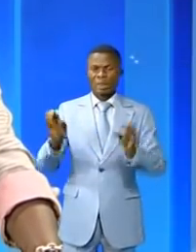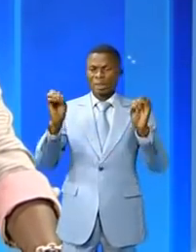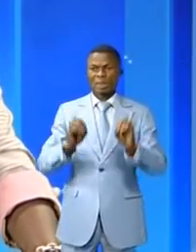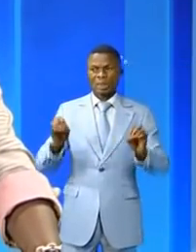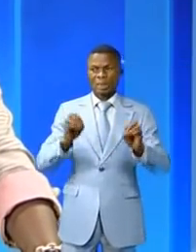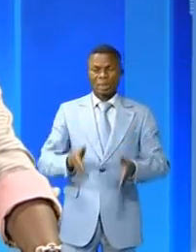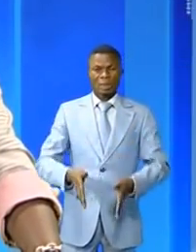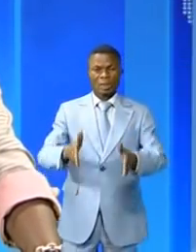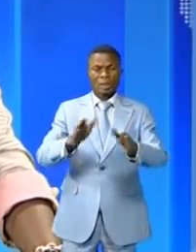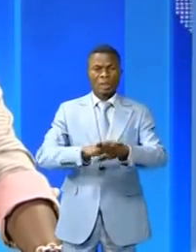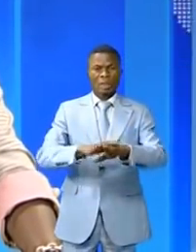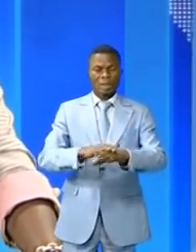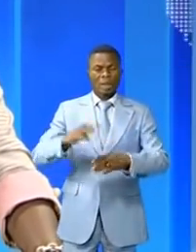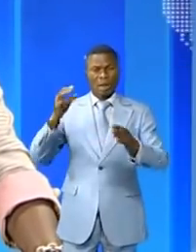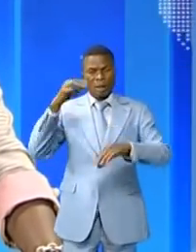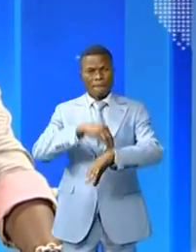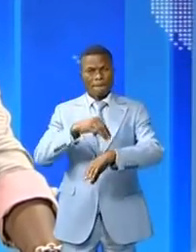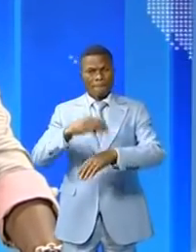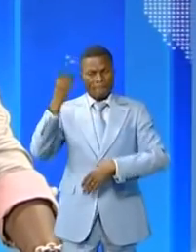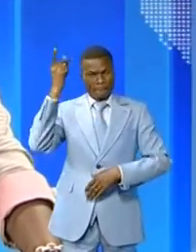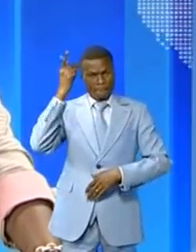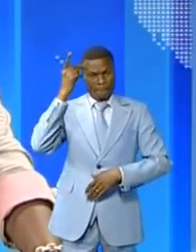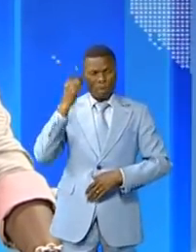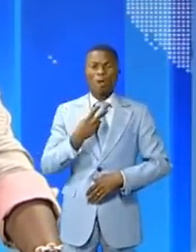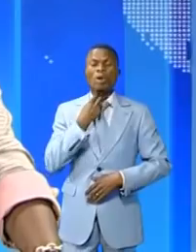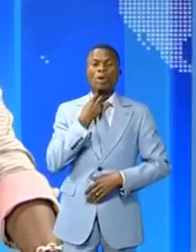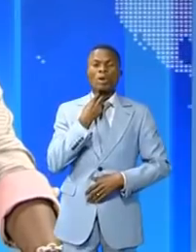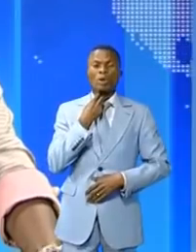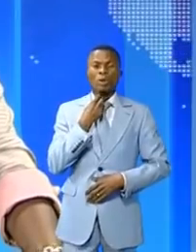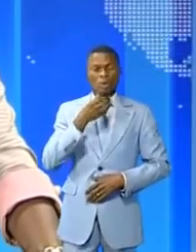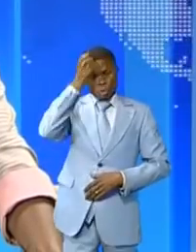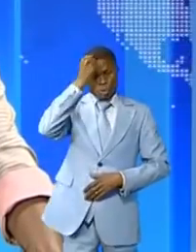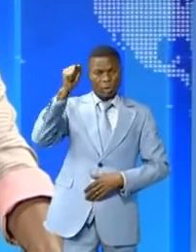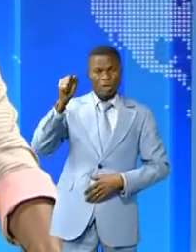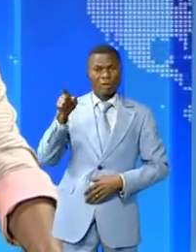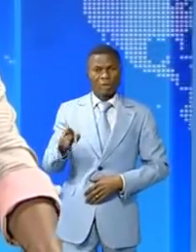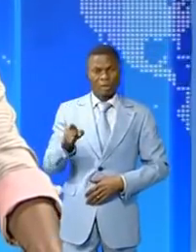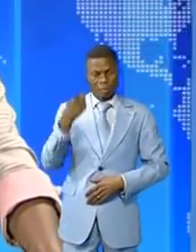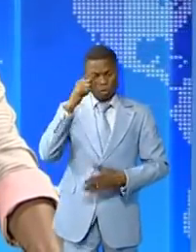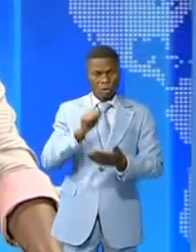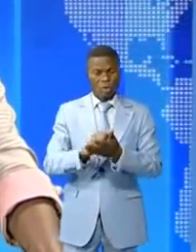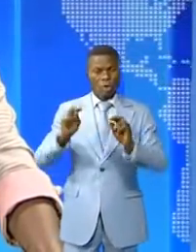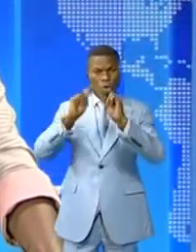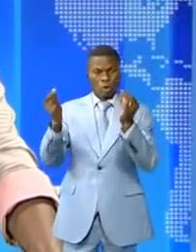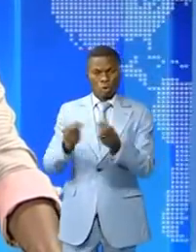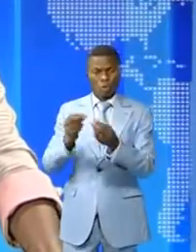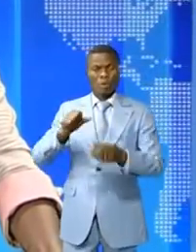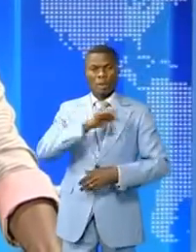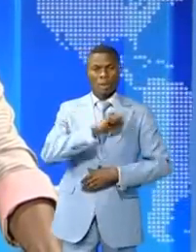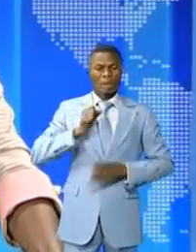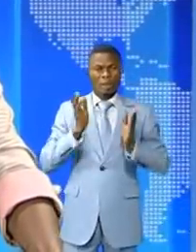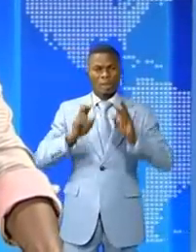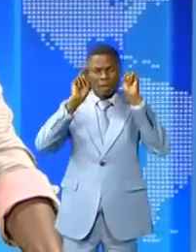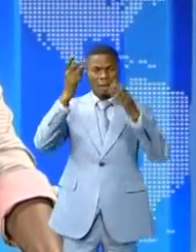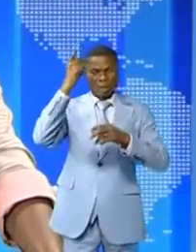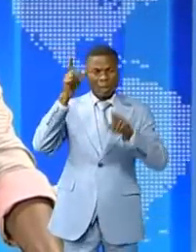ligne de chemin de fer Matadi-Kinshasa s'est retrouvée bloquée par cette grève. Pour ce faire, le caucus des sénateurs de la ville de